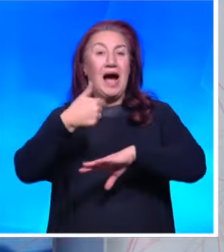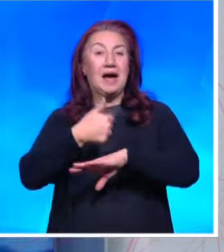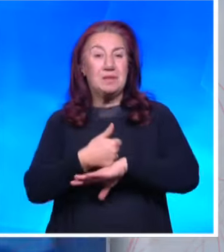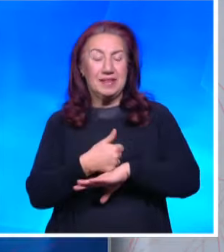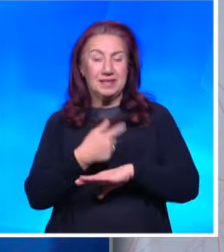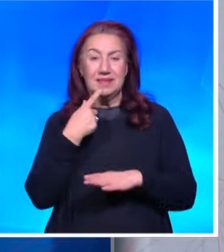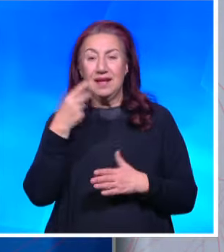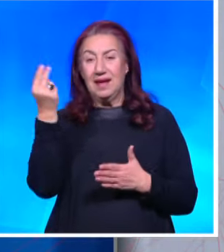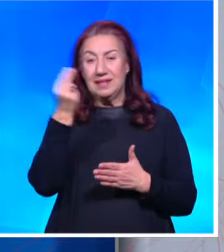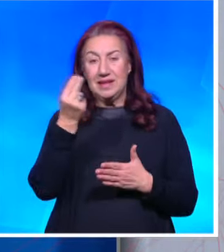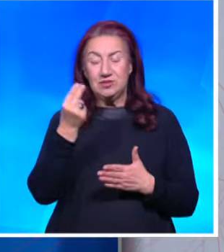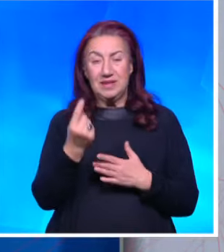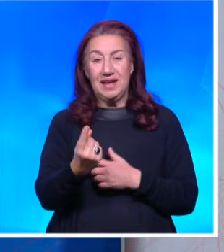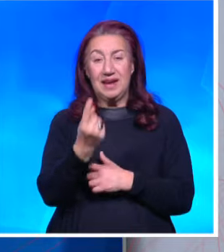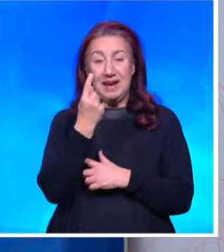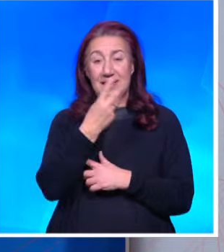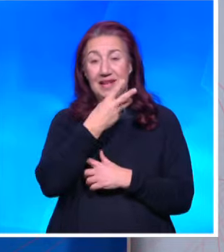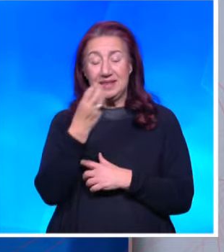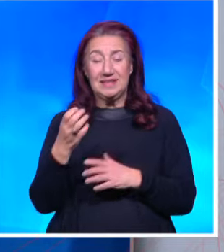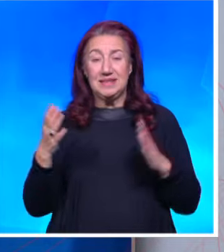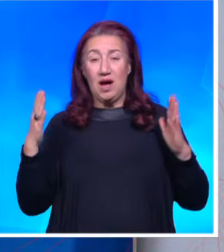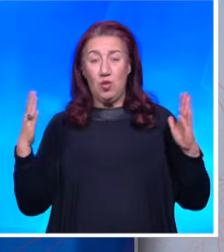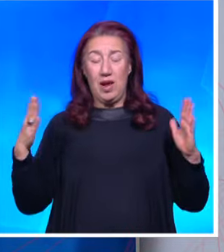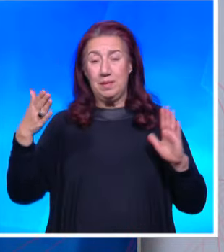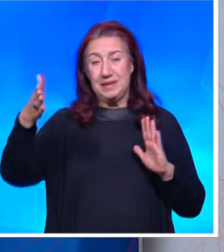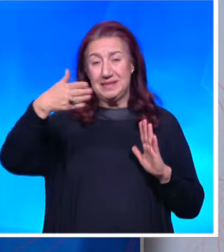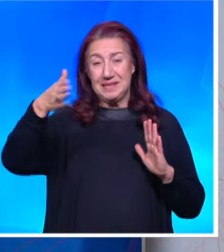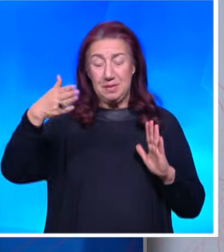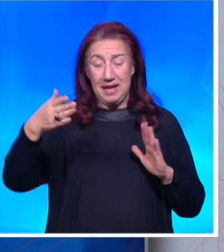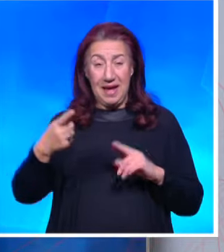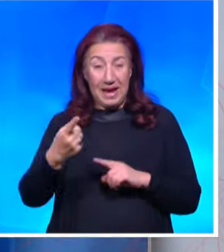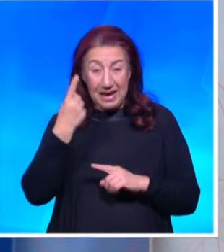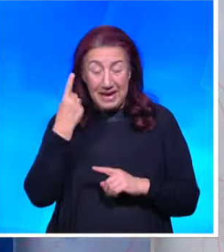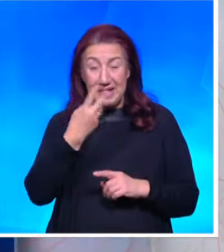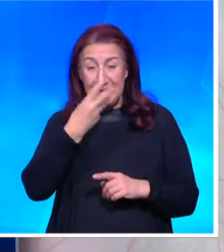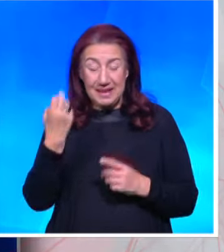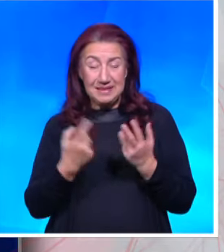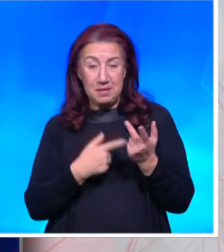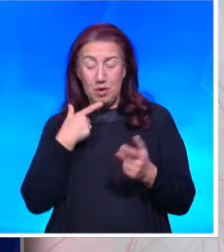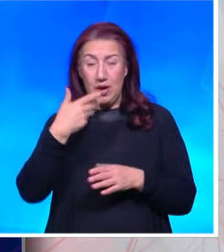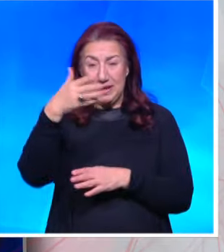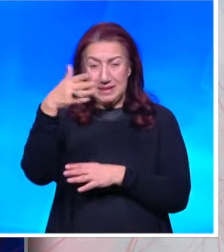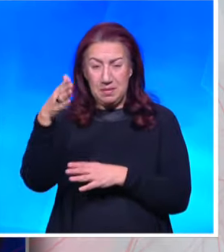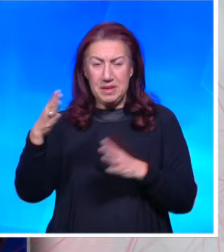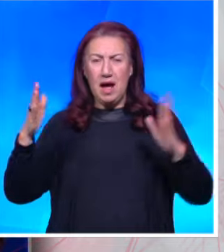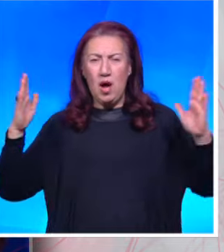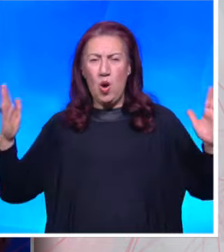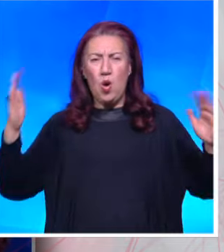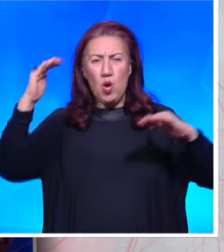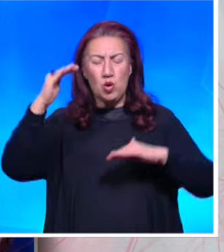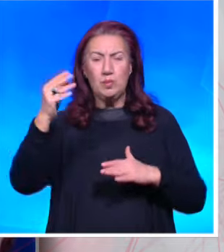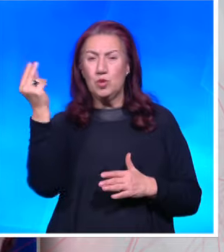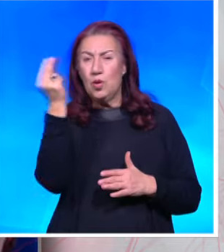1300 големи знамена преди олимпиадата 1300 1300 огромни знамена